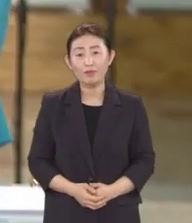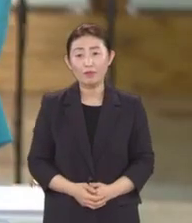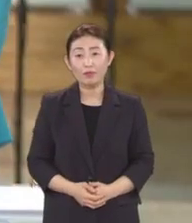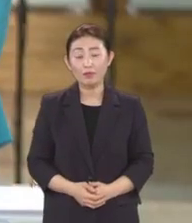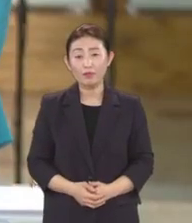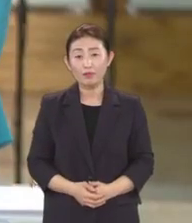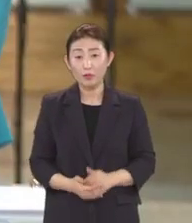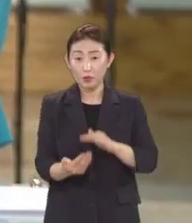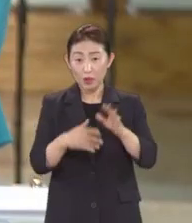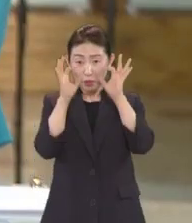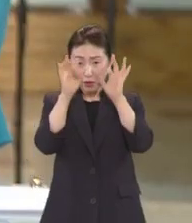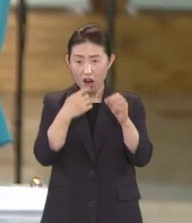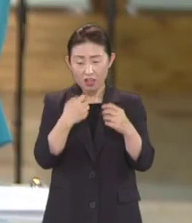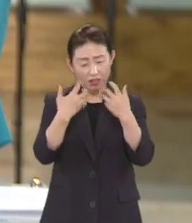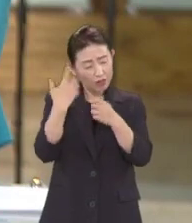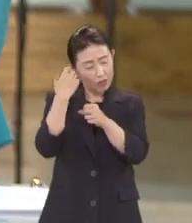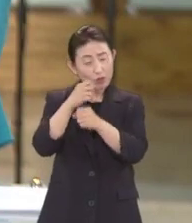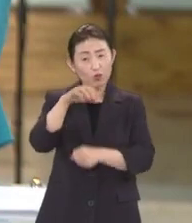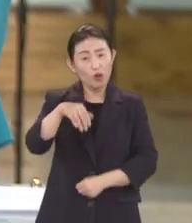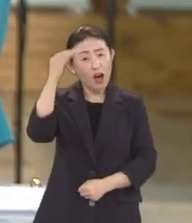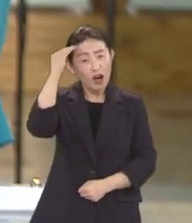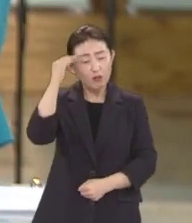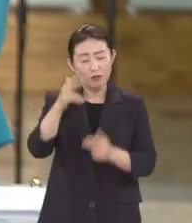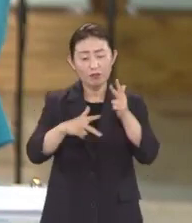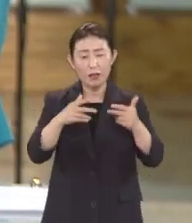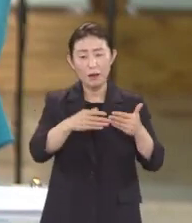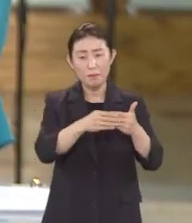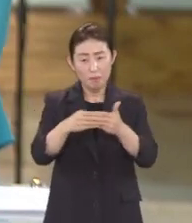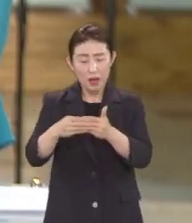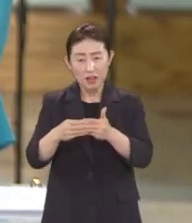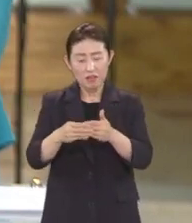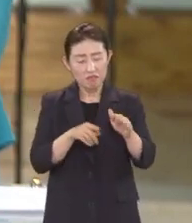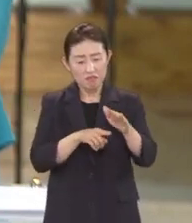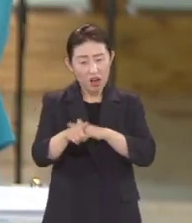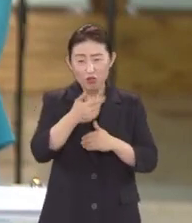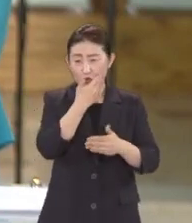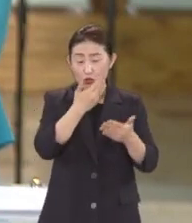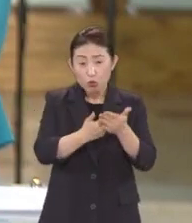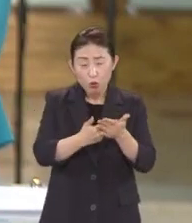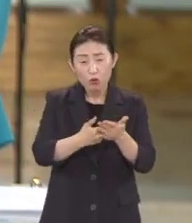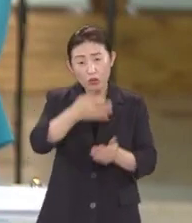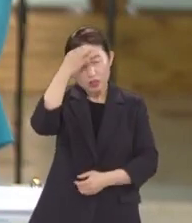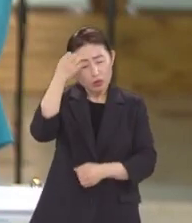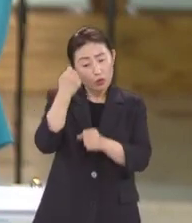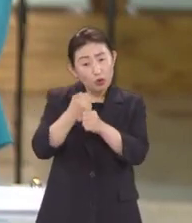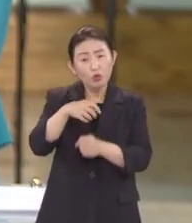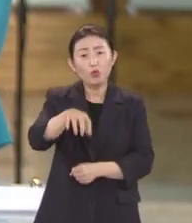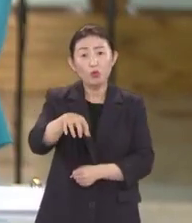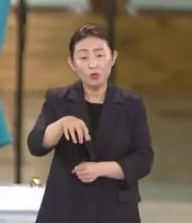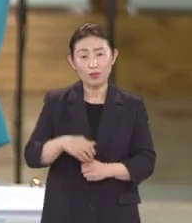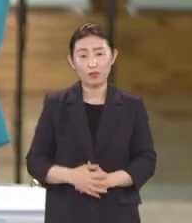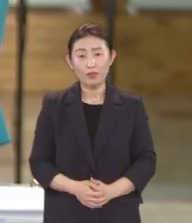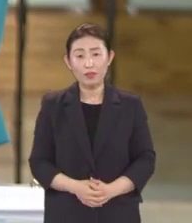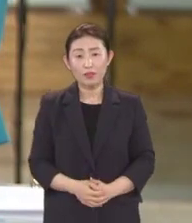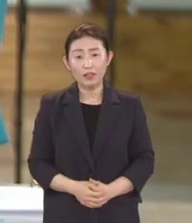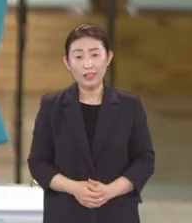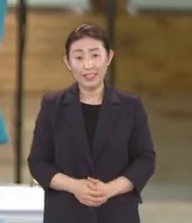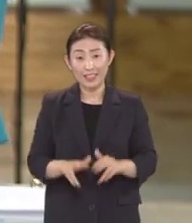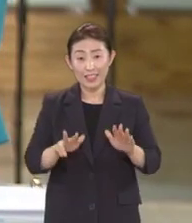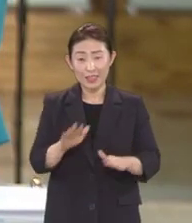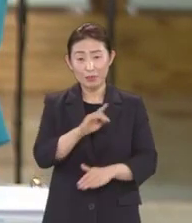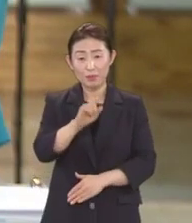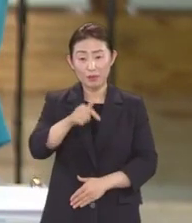앞서 보신 것처럼 기계연구원은 한국의 산업 발전을 이끈 가장 핵심적인 연구기관이라고 할 수 있을 텐데요. 지금 이